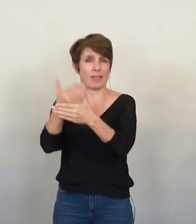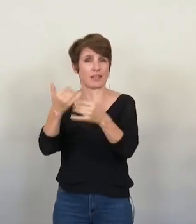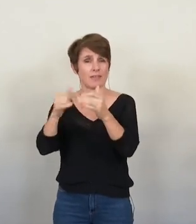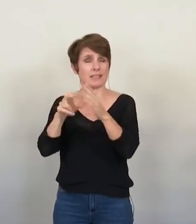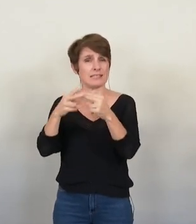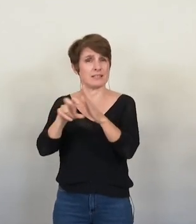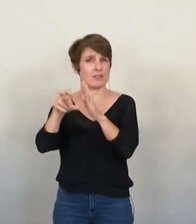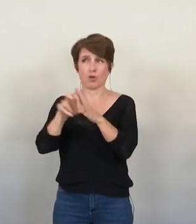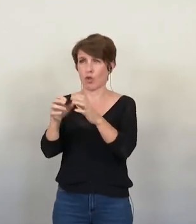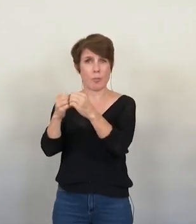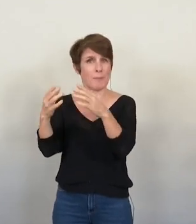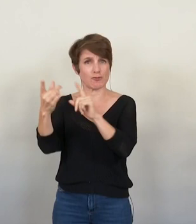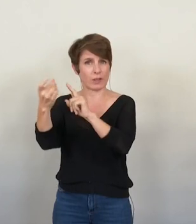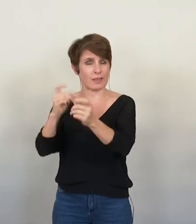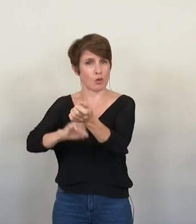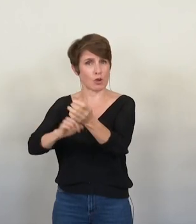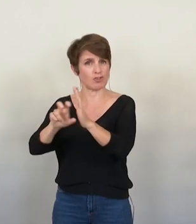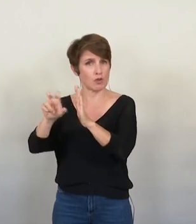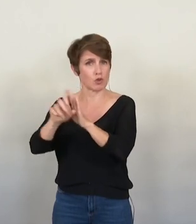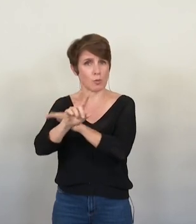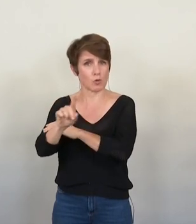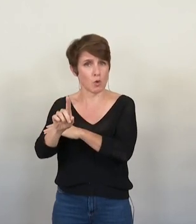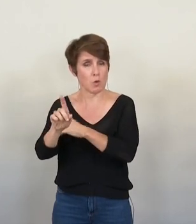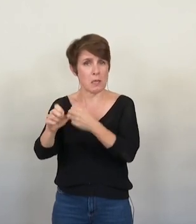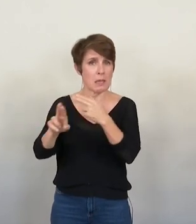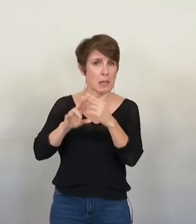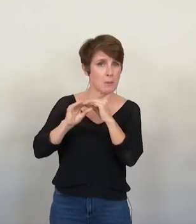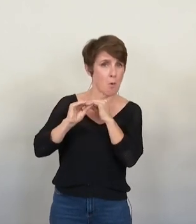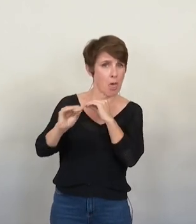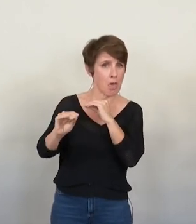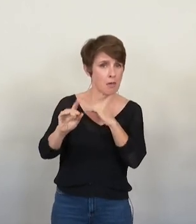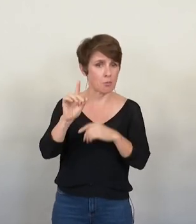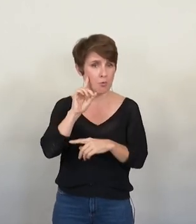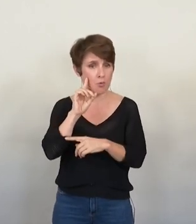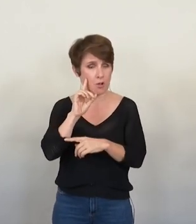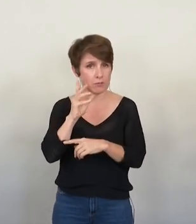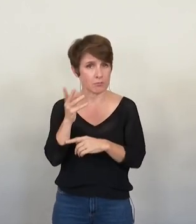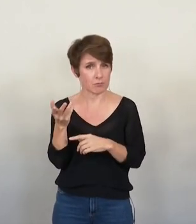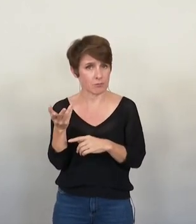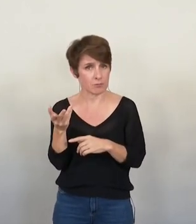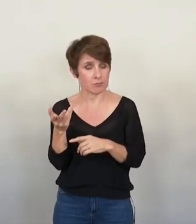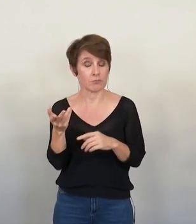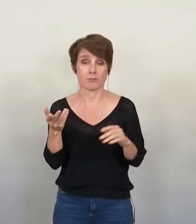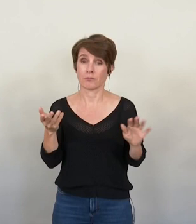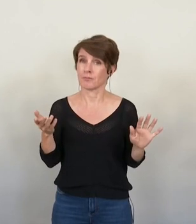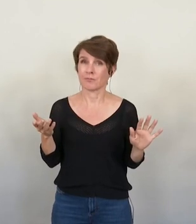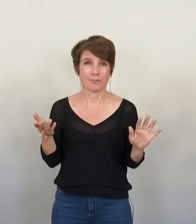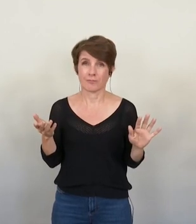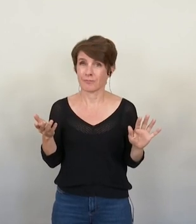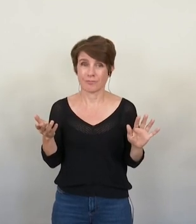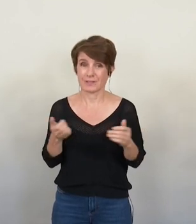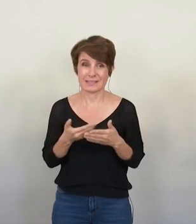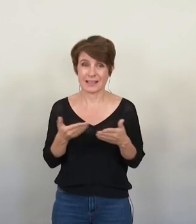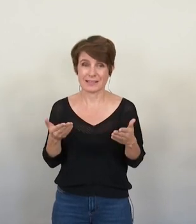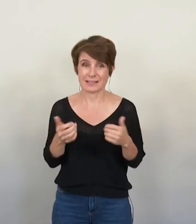entendu votre réponse là ça fait relativement simple en fait nous suivons le code de la